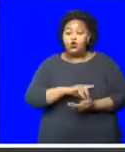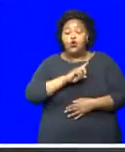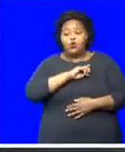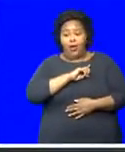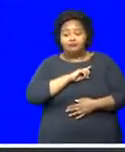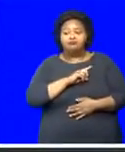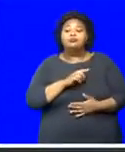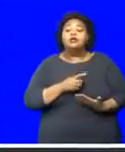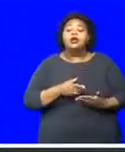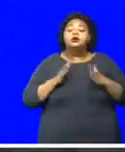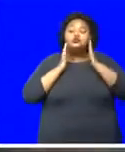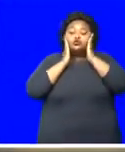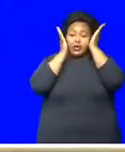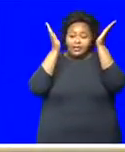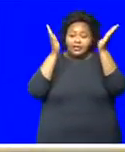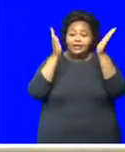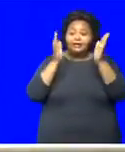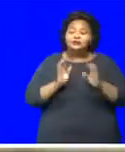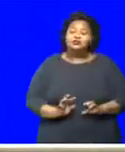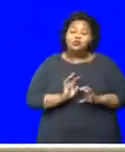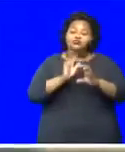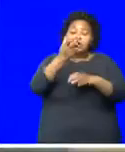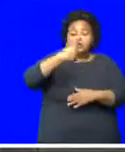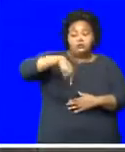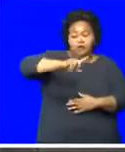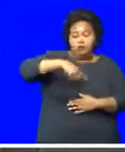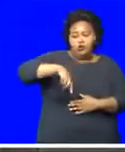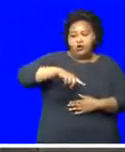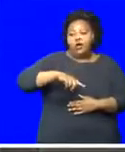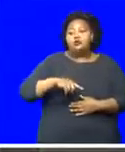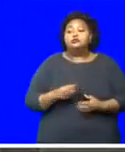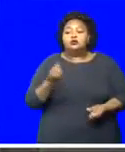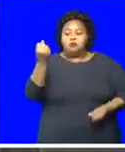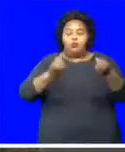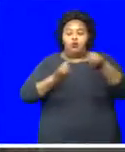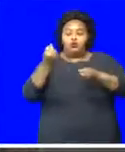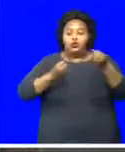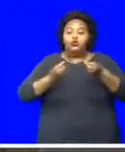I'm going to go to the homeboys.